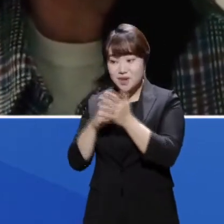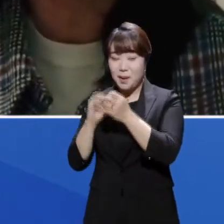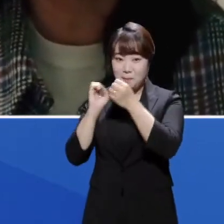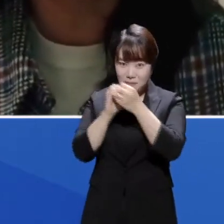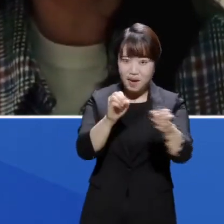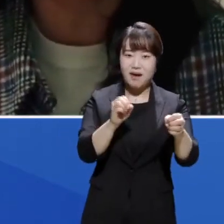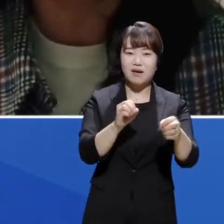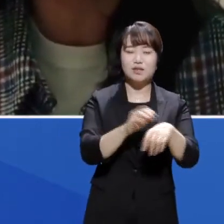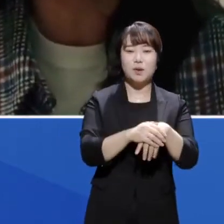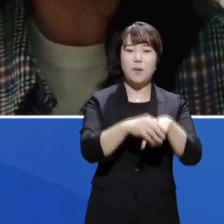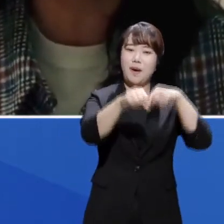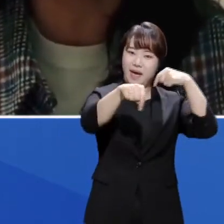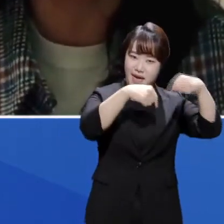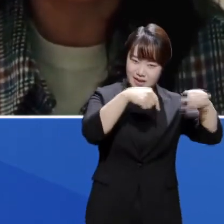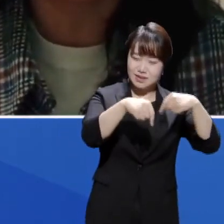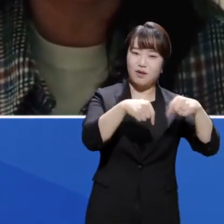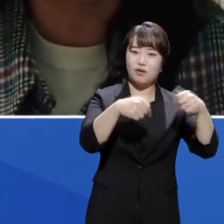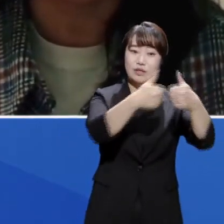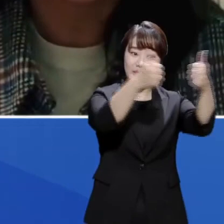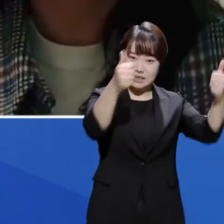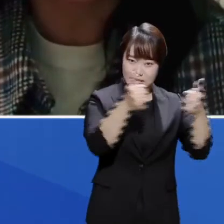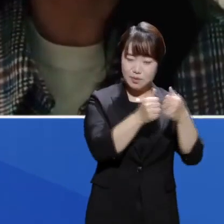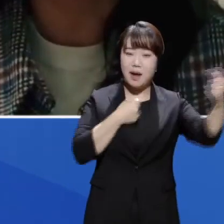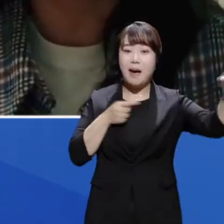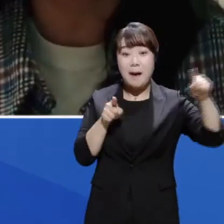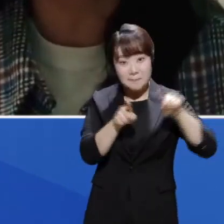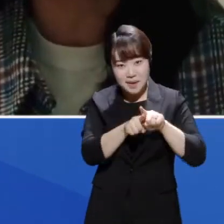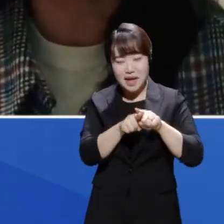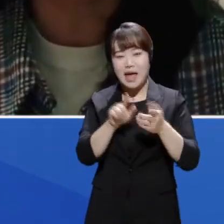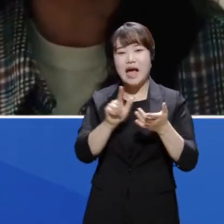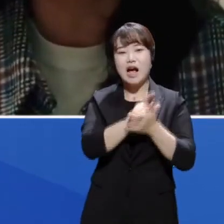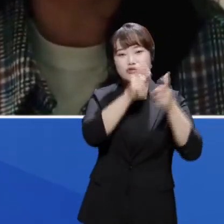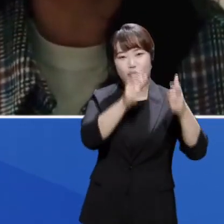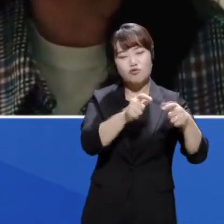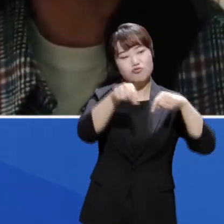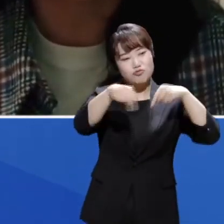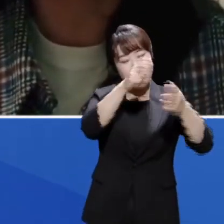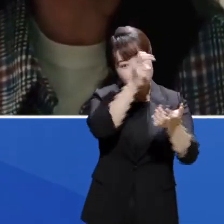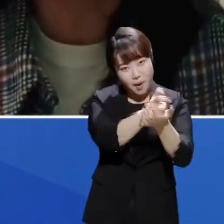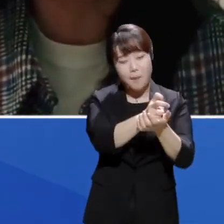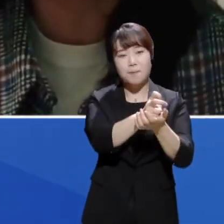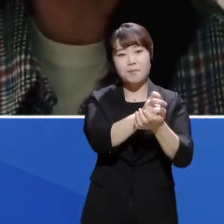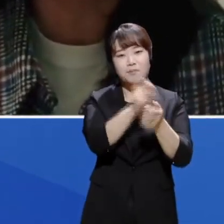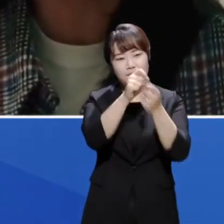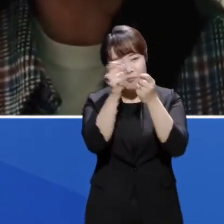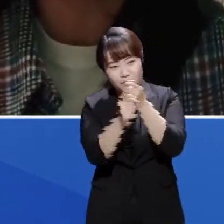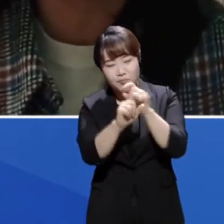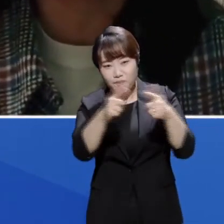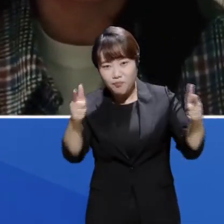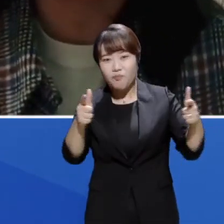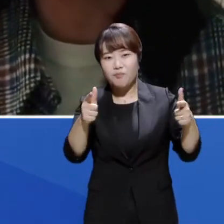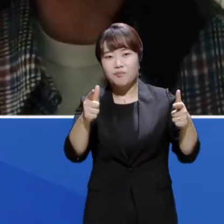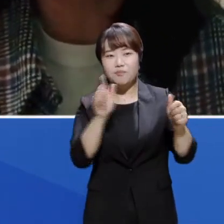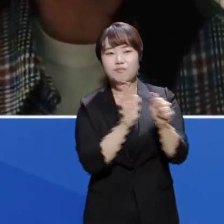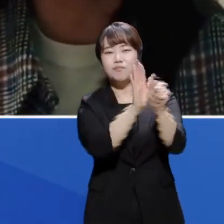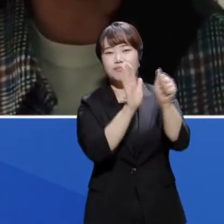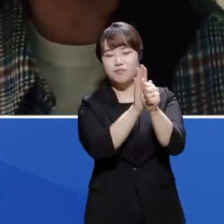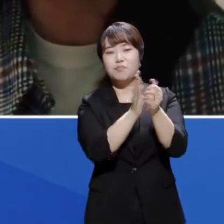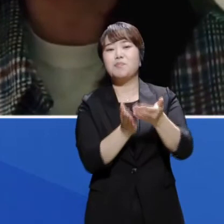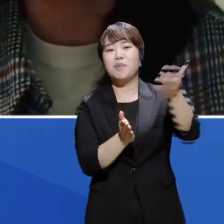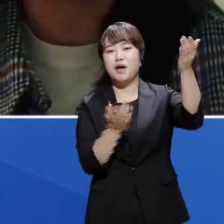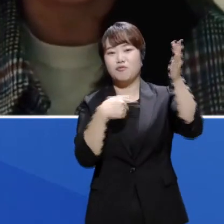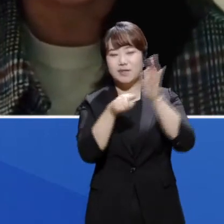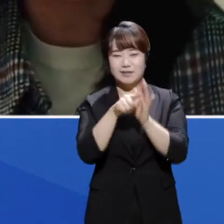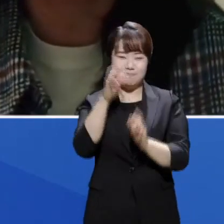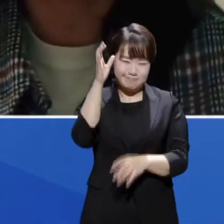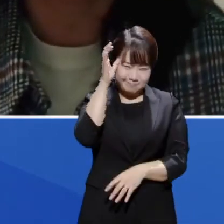나아가서는 행정과 의회와의 파트너십을 마련해서 강서구의 제도와 정책들이 빈틈없이 함께 챙겨갈 수 있는 방향으로